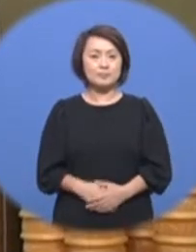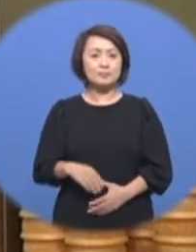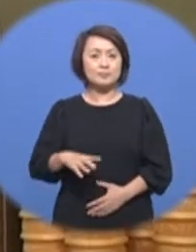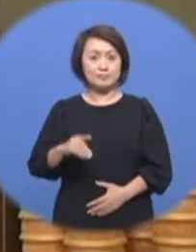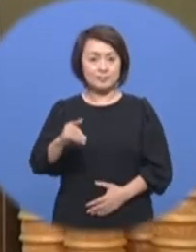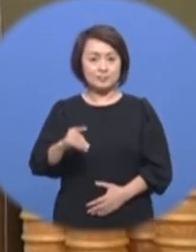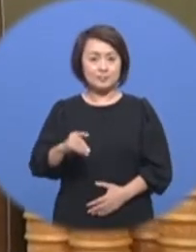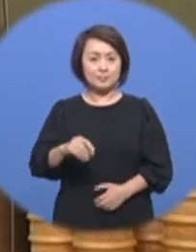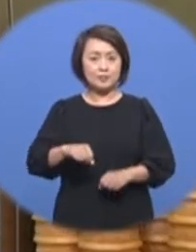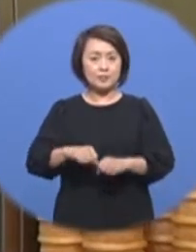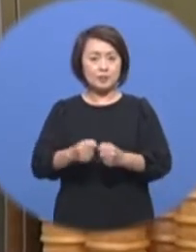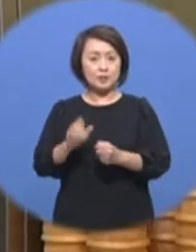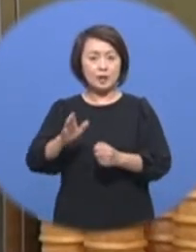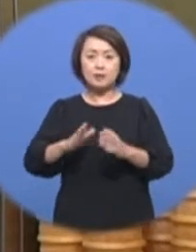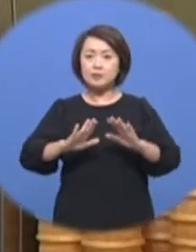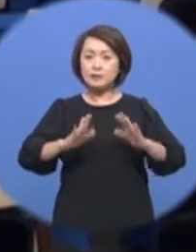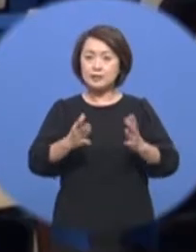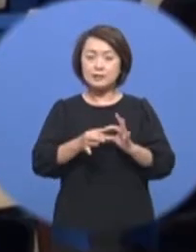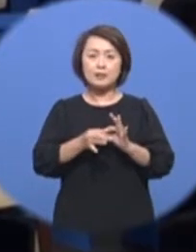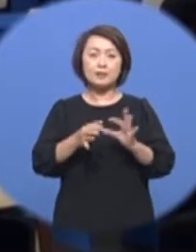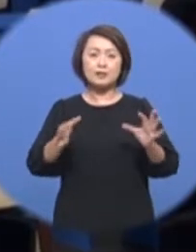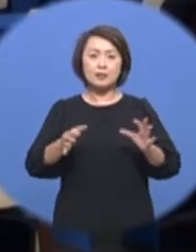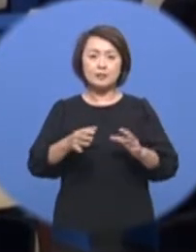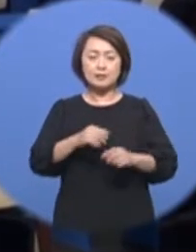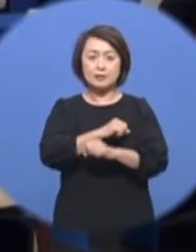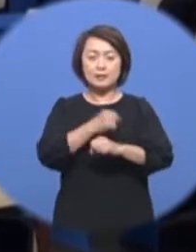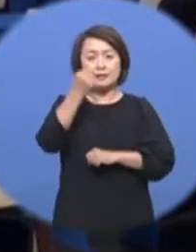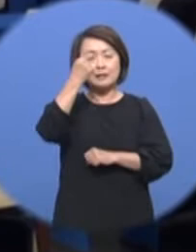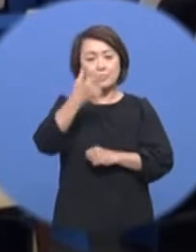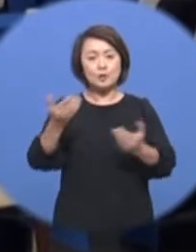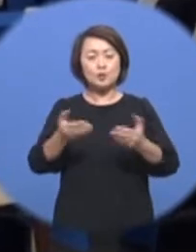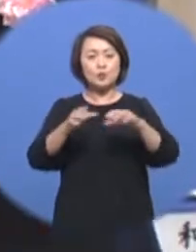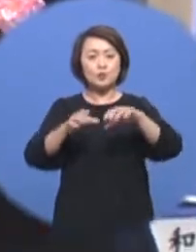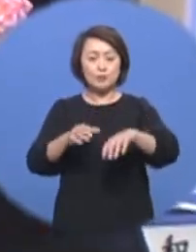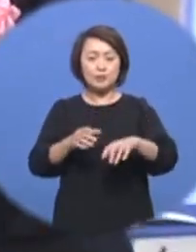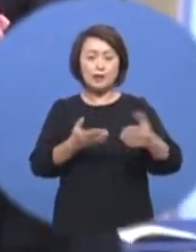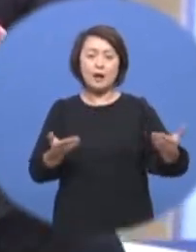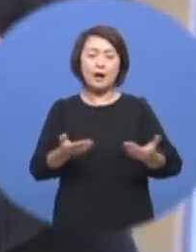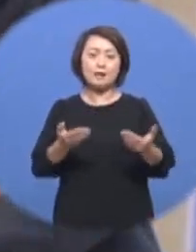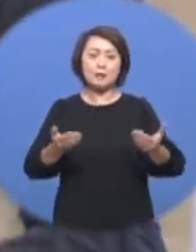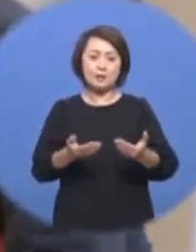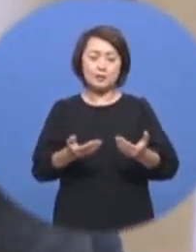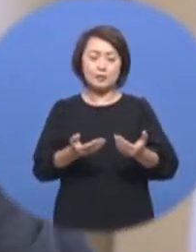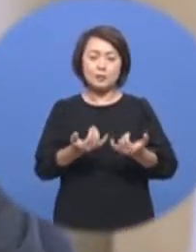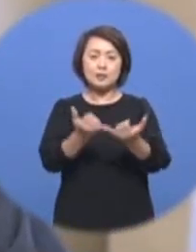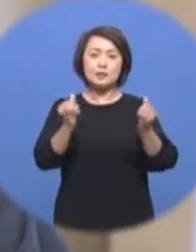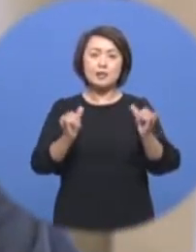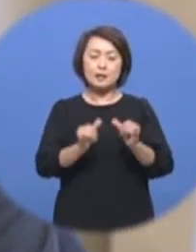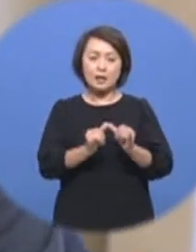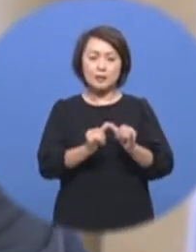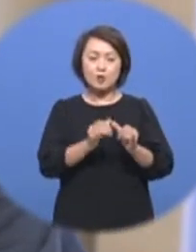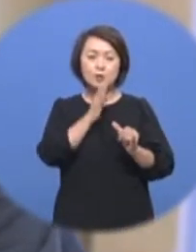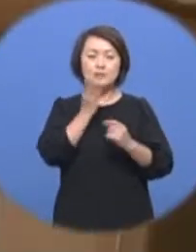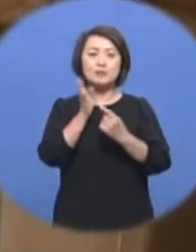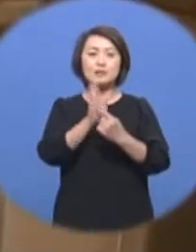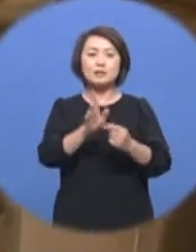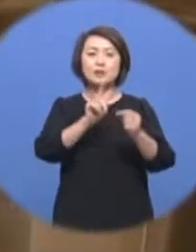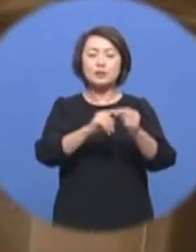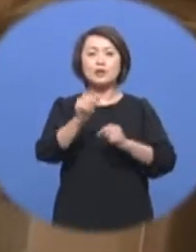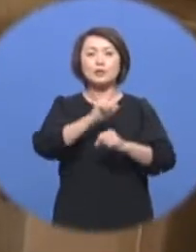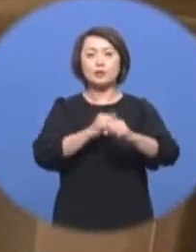前半は障害の有無にかかわらず生き生きと職場生活を送れる社会の実現に向けた取り組みを紹